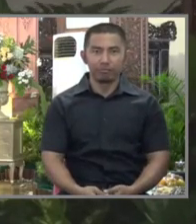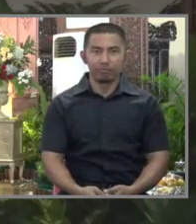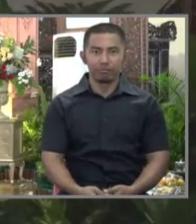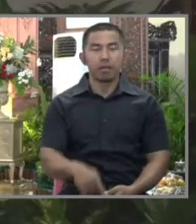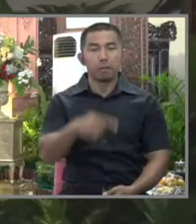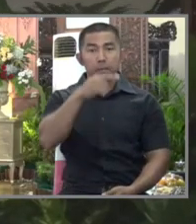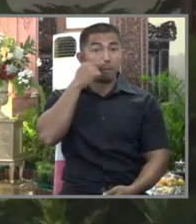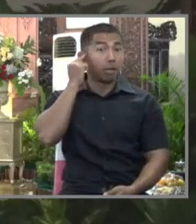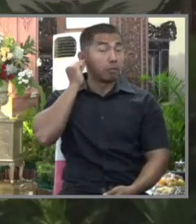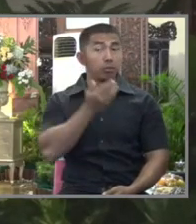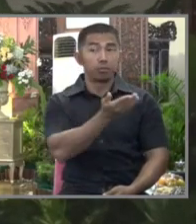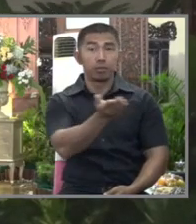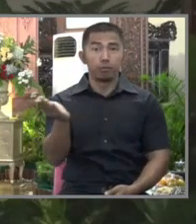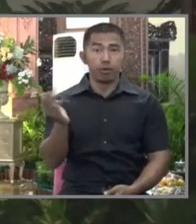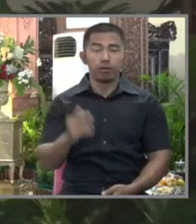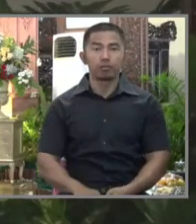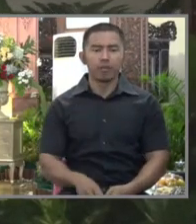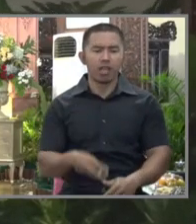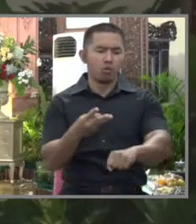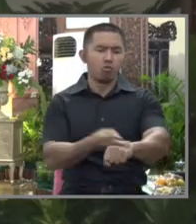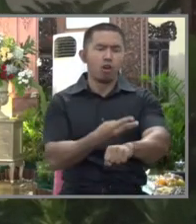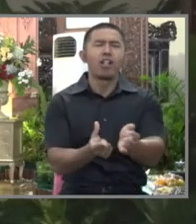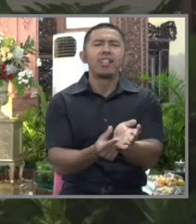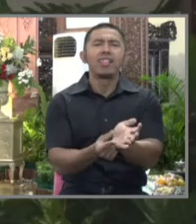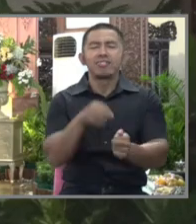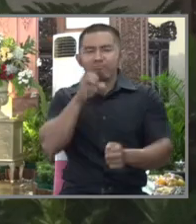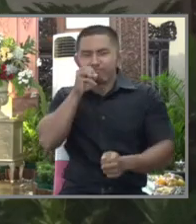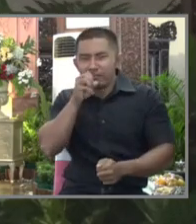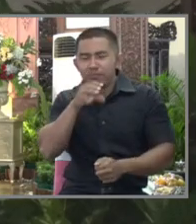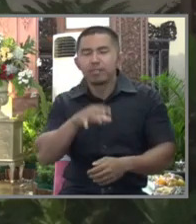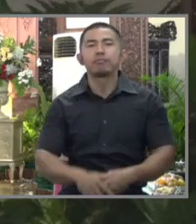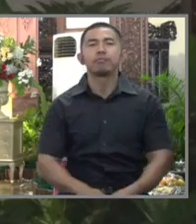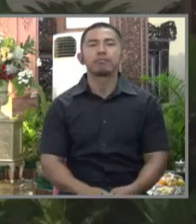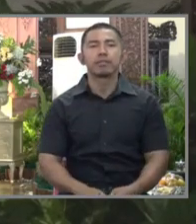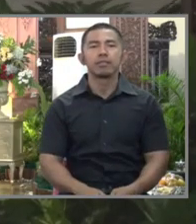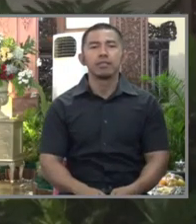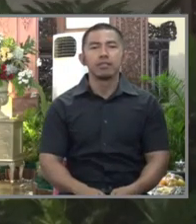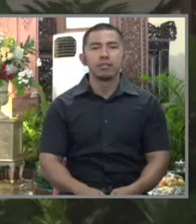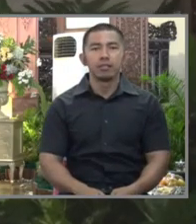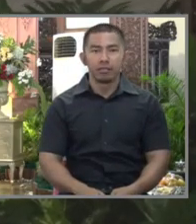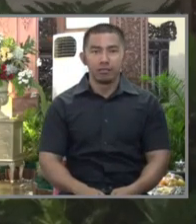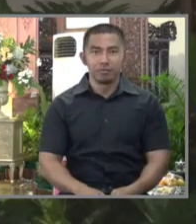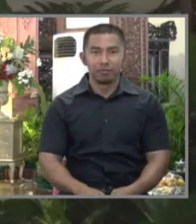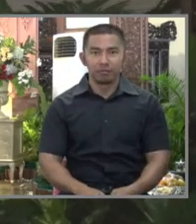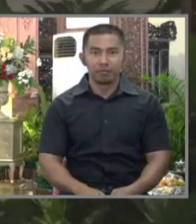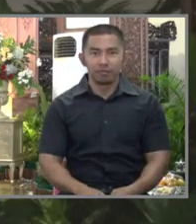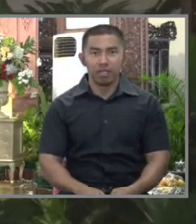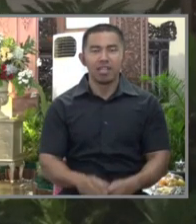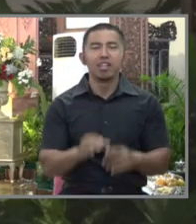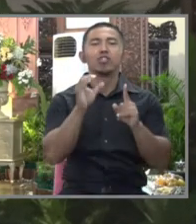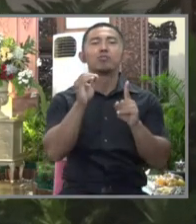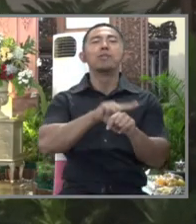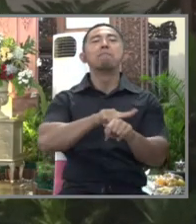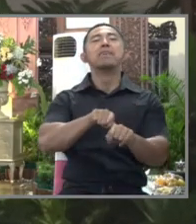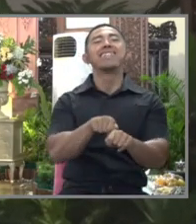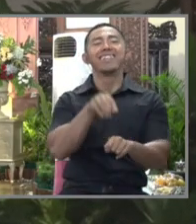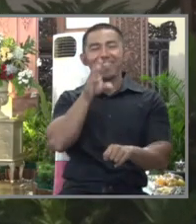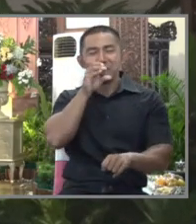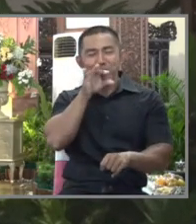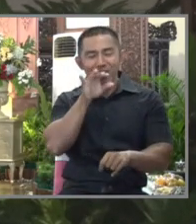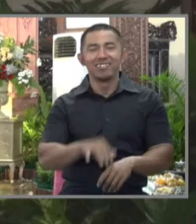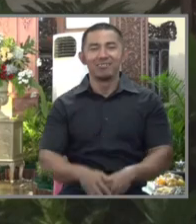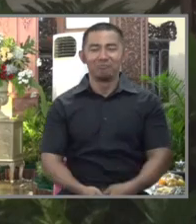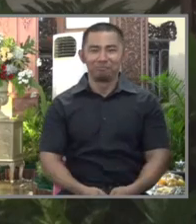Bapak Ibu sekalian, karena waktu tadi disampaikan oleh panitia cukup cuman 10 menit, jadi